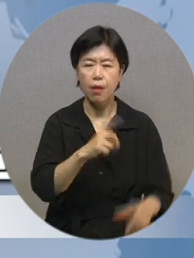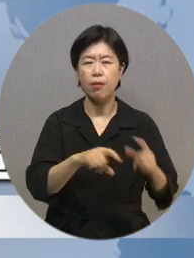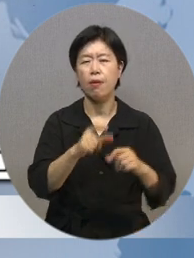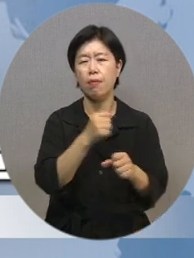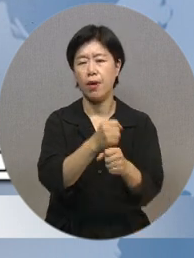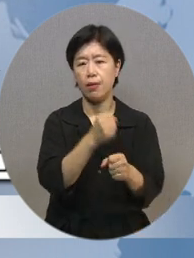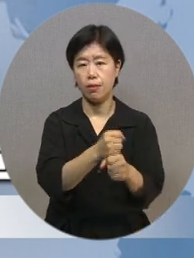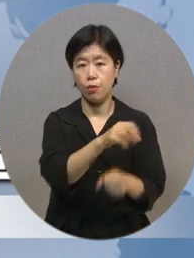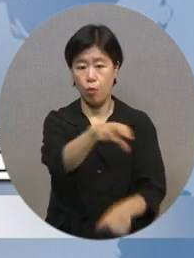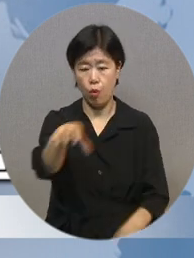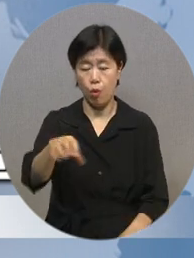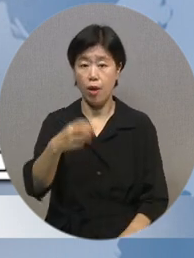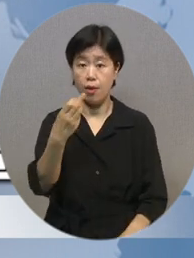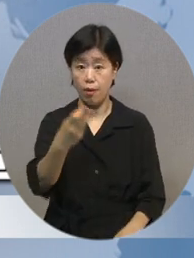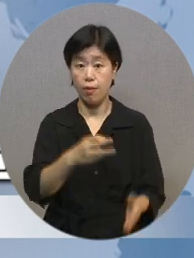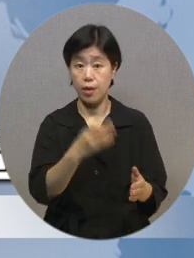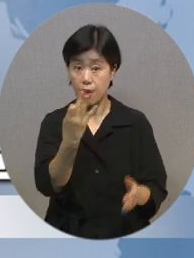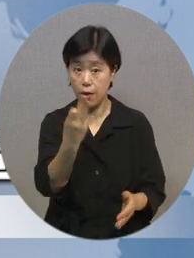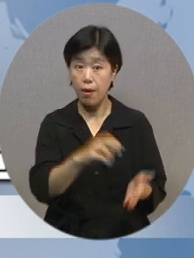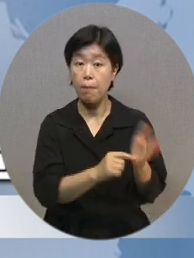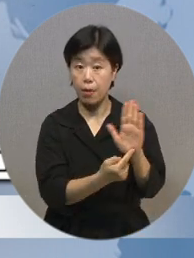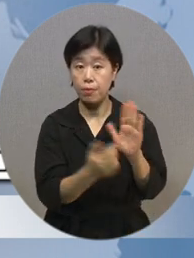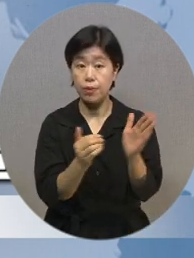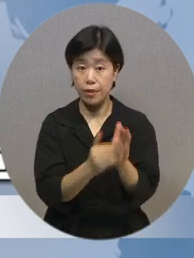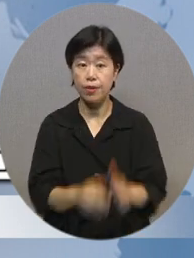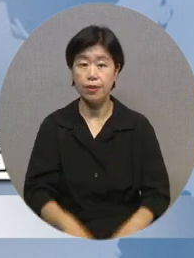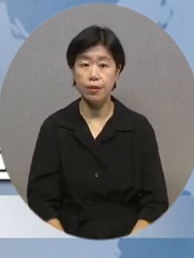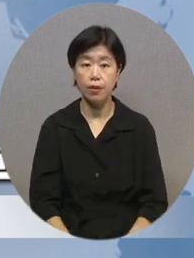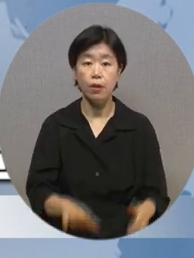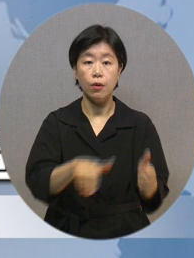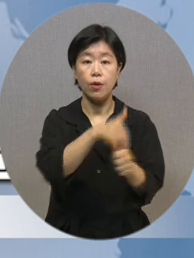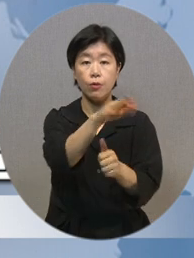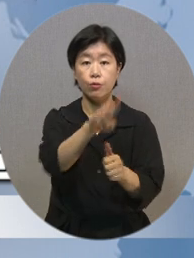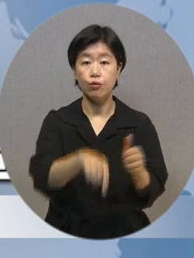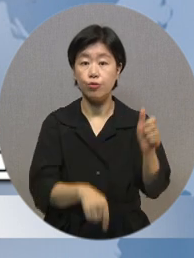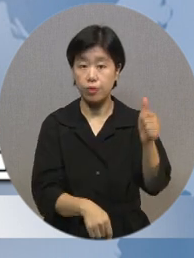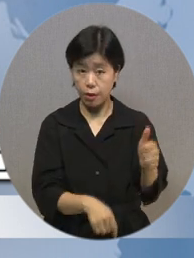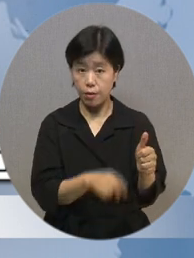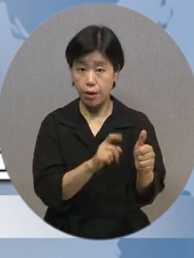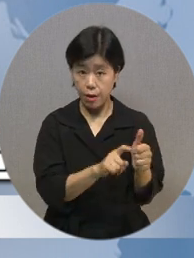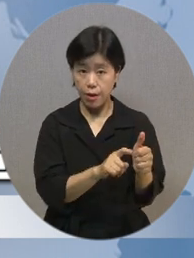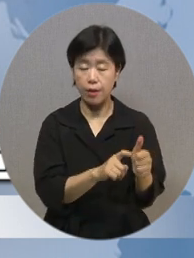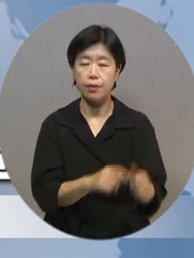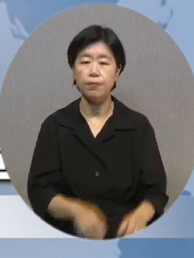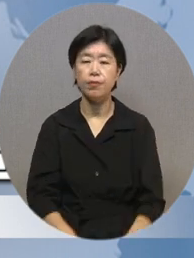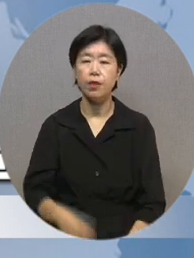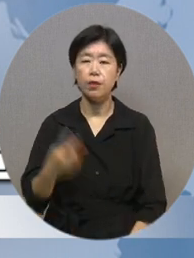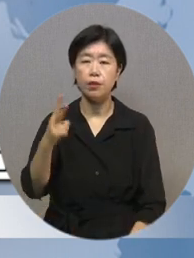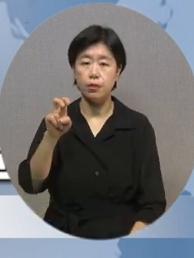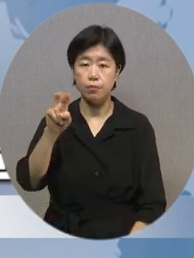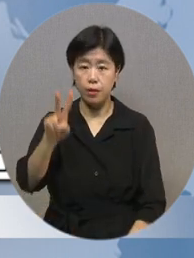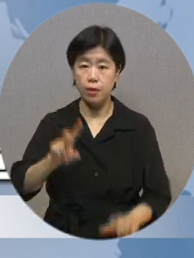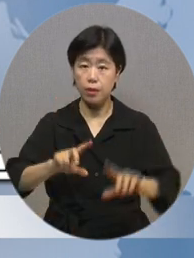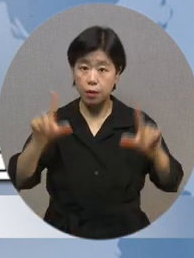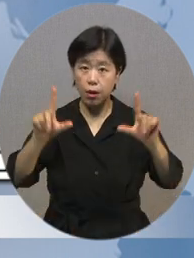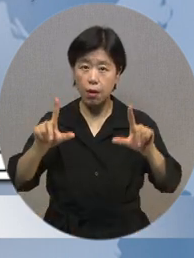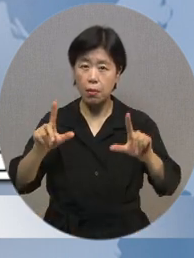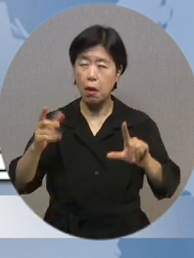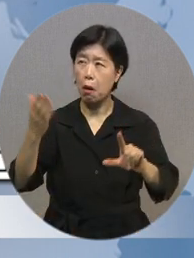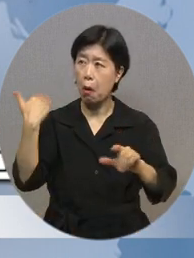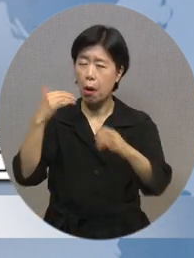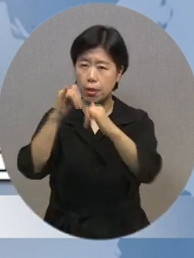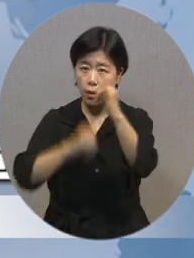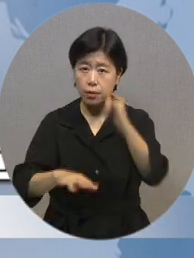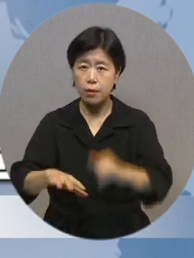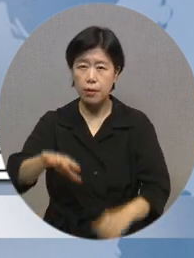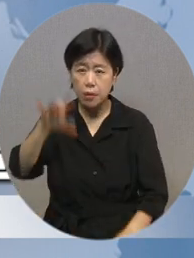발표했는데요. 김영록 전남도지사는 김완섭 환경부 장관과 지난 2022년 역대 최저 저수율을